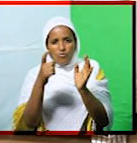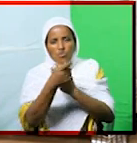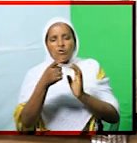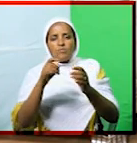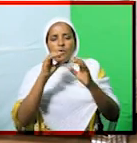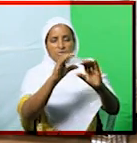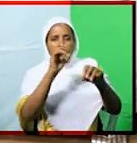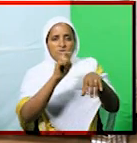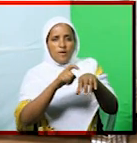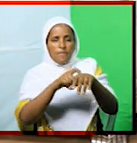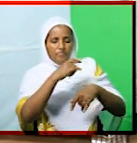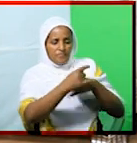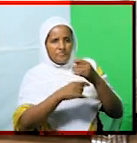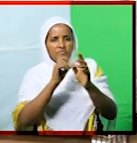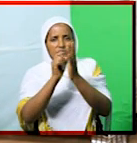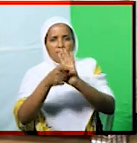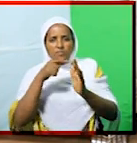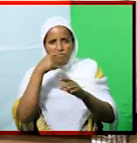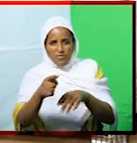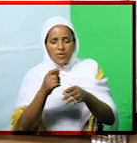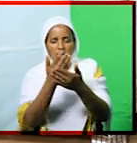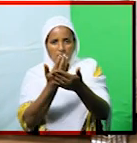በሚያስተምርበት ጊዜ በዘሪው ምሳሌ ተናግሮታል። ቀደም ብሎ ደግሞ